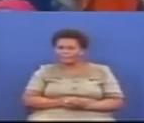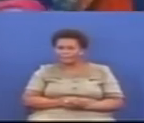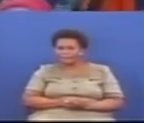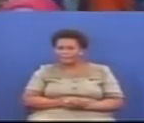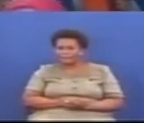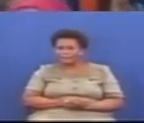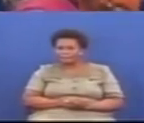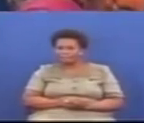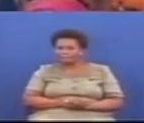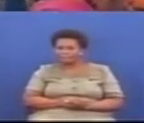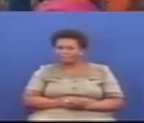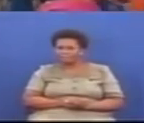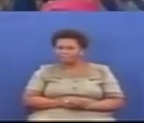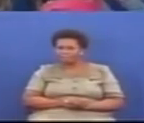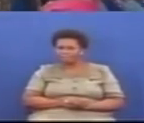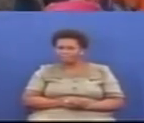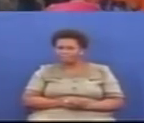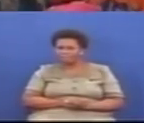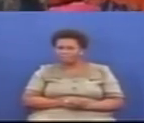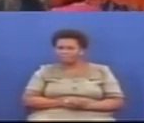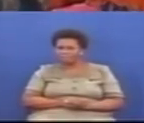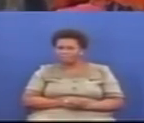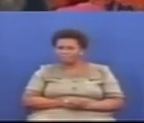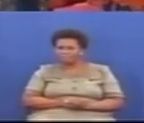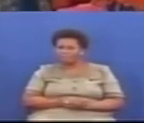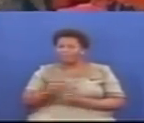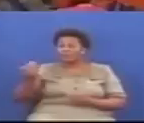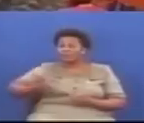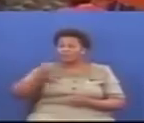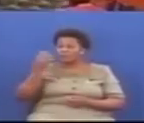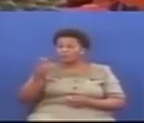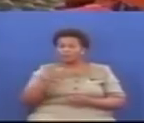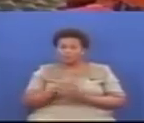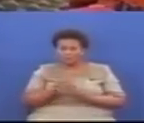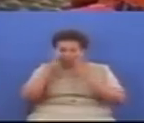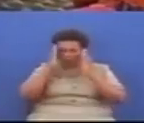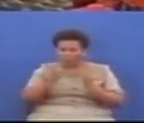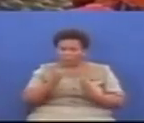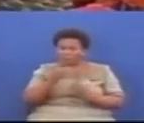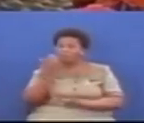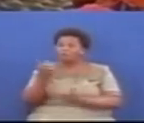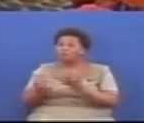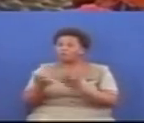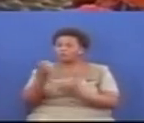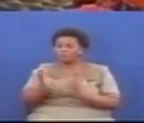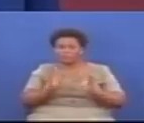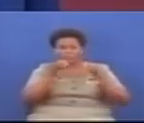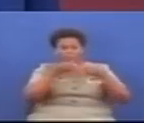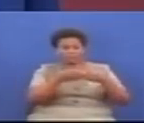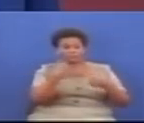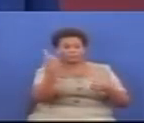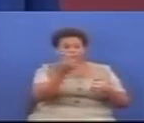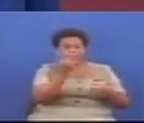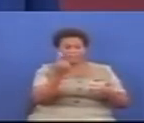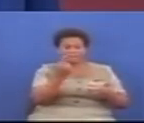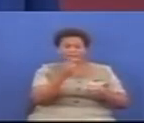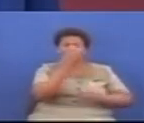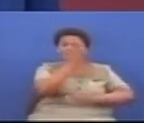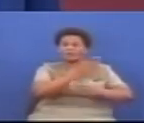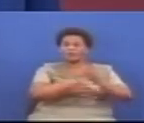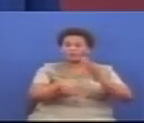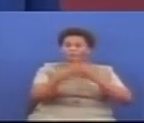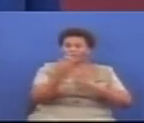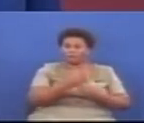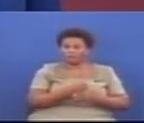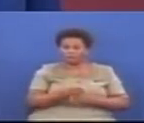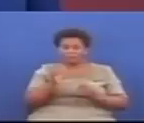maaskofu. Karibuni sana. Wageni wanne wa mheshimiwa Venus Mwamoto, ambao ni timu ya taifa ya watu wenye ulemavu ya